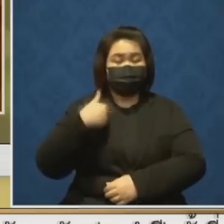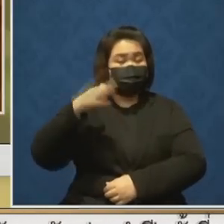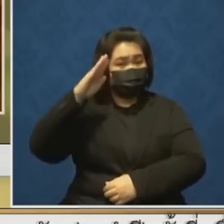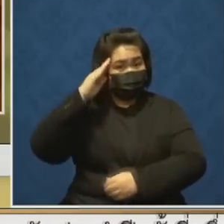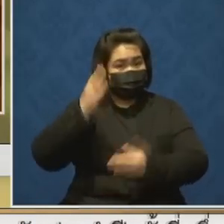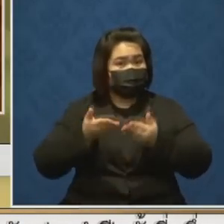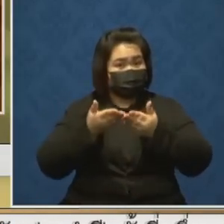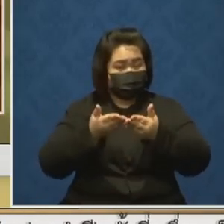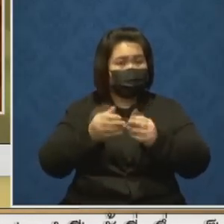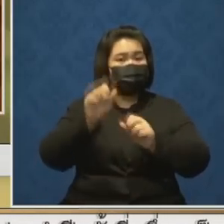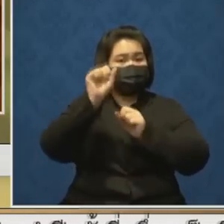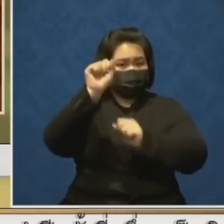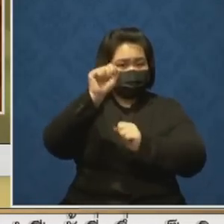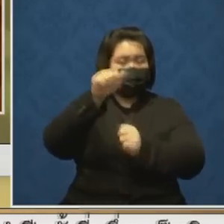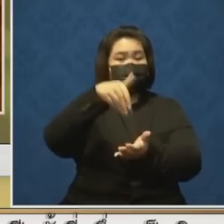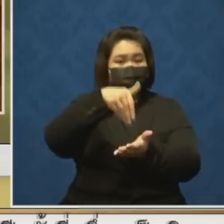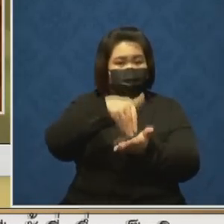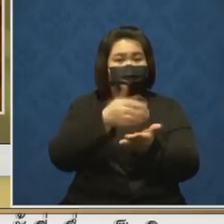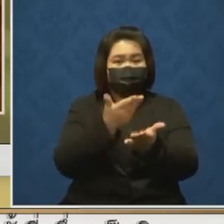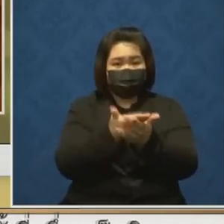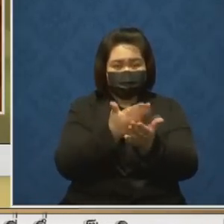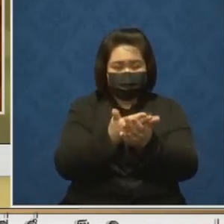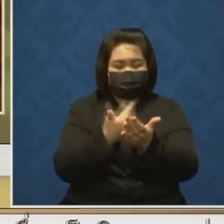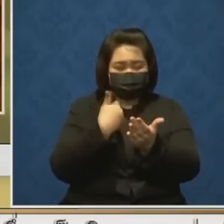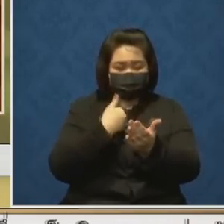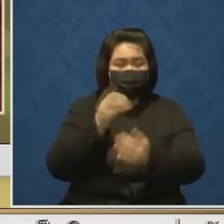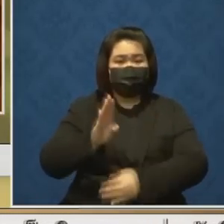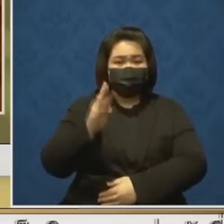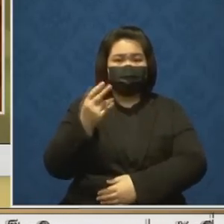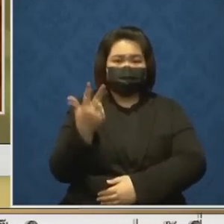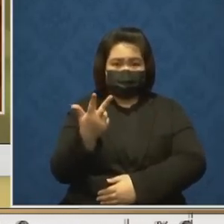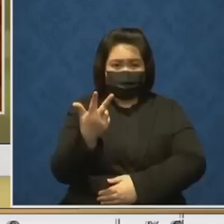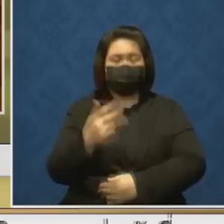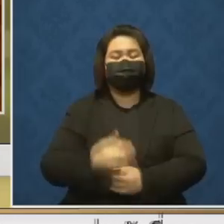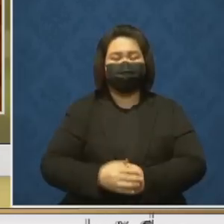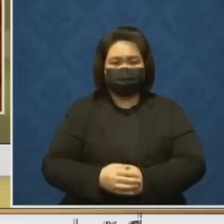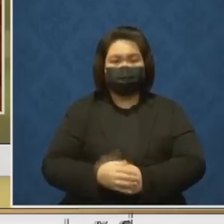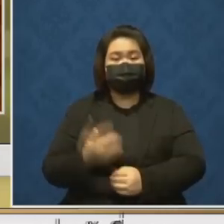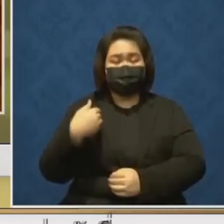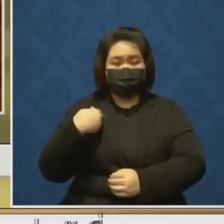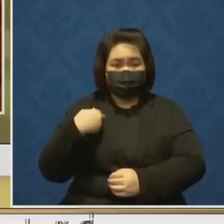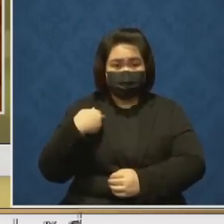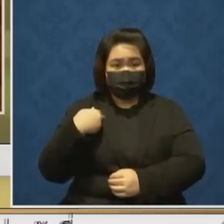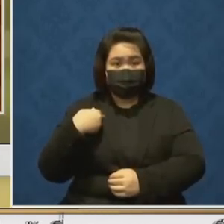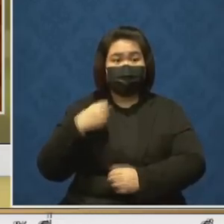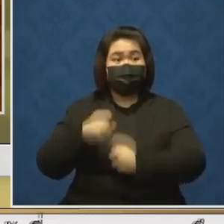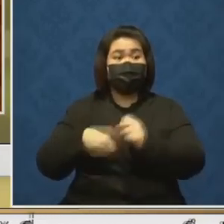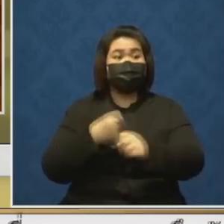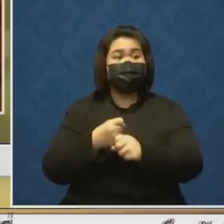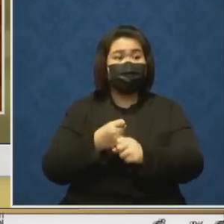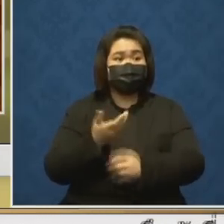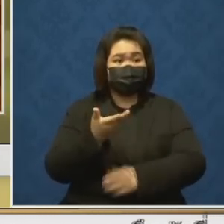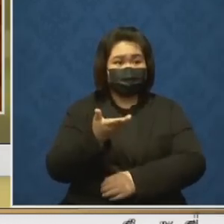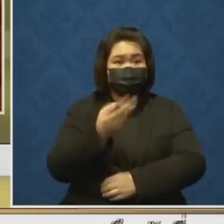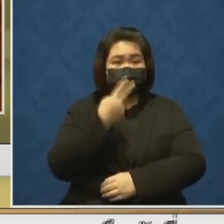ยื่นเสนอราคากน 3 บริษัทพอ 27 พฤษภาคมปี 62 ได้ผู้ชนะประมูลค่ะคือชื่อบริษัทอตเรียนไทย